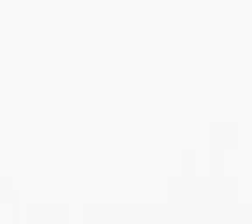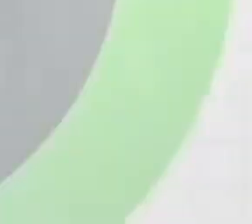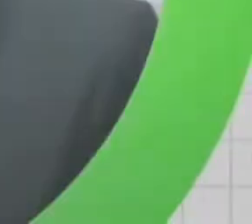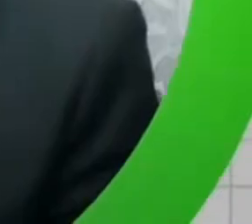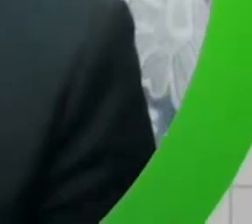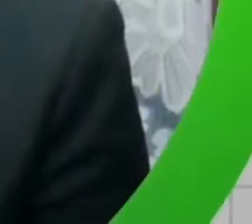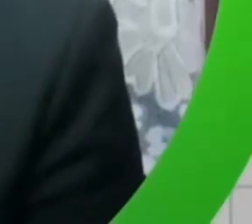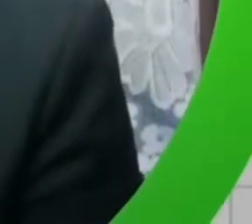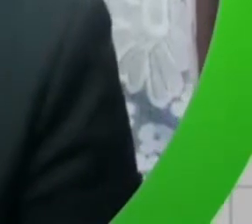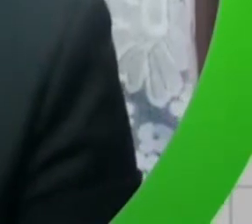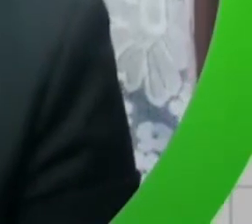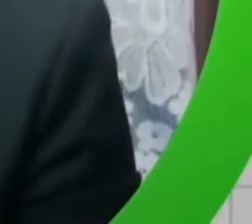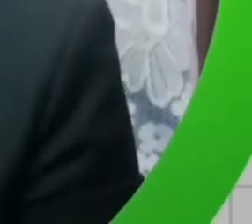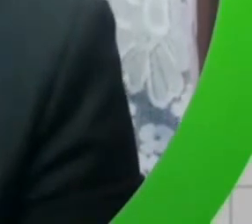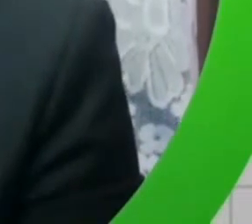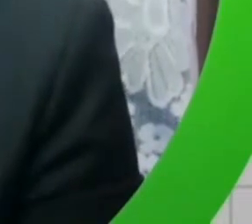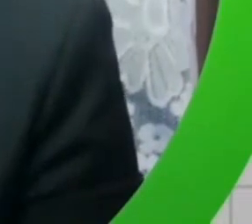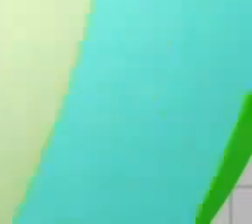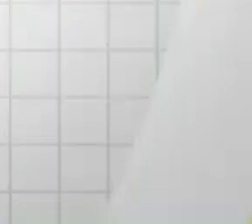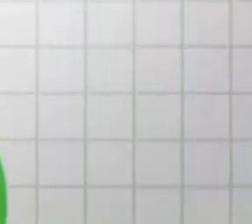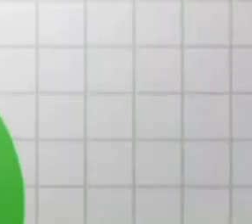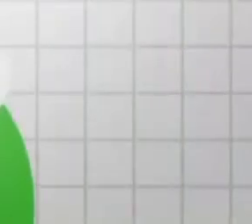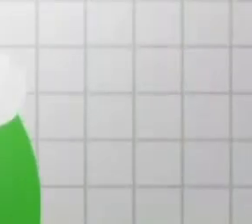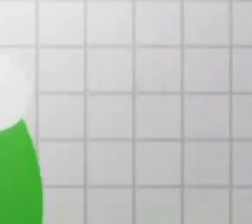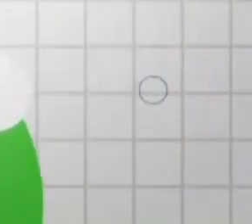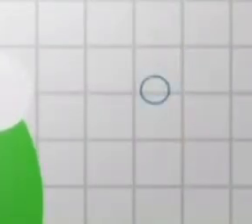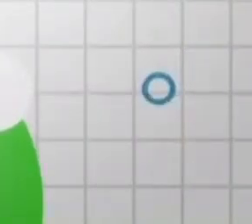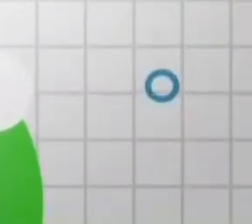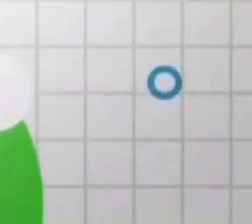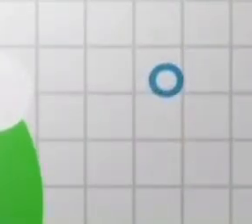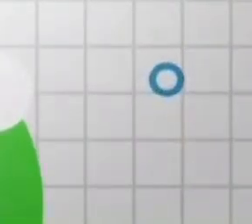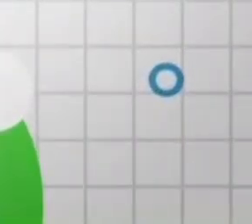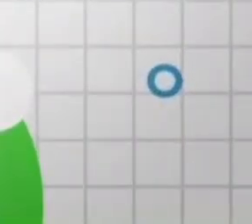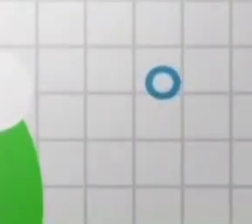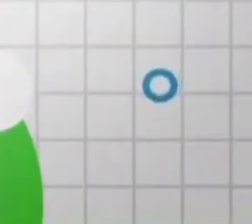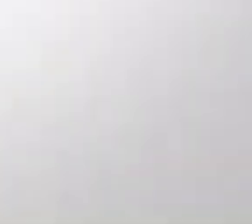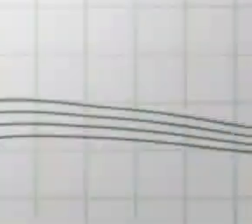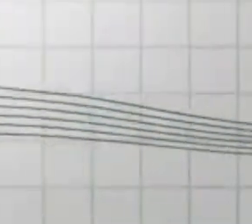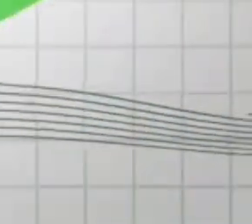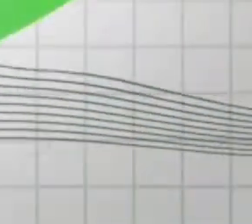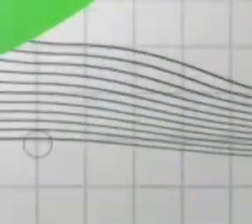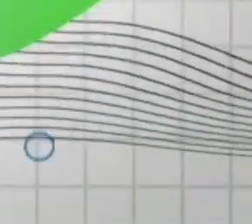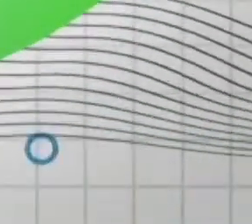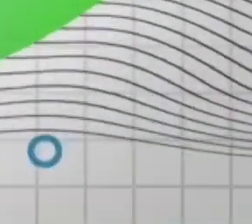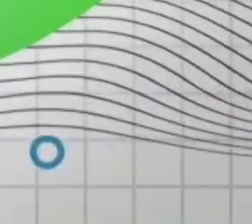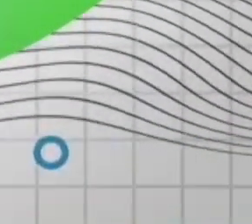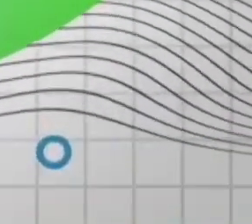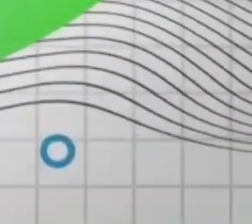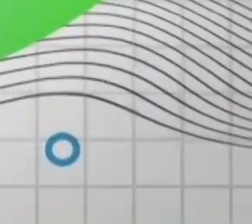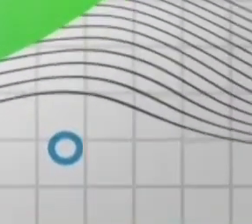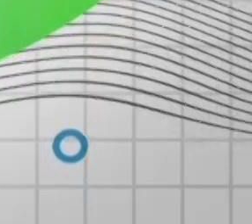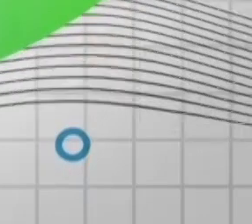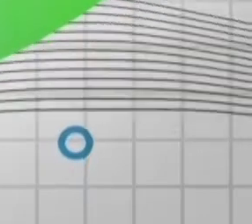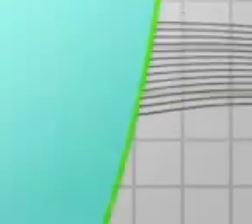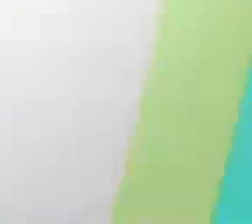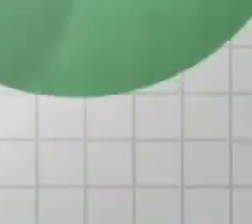นจะค้นหาในสิ่งที่ฝันศรัทธามั่นขยันและอดท